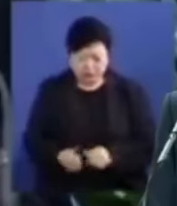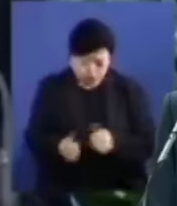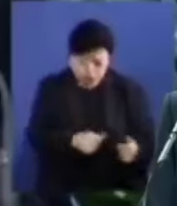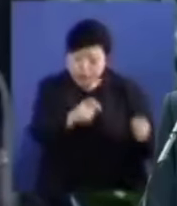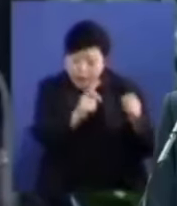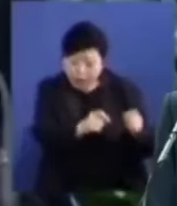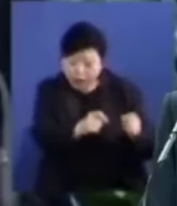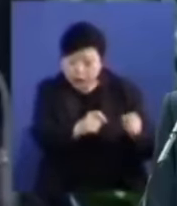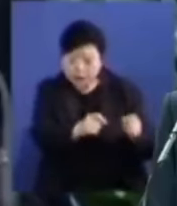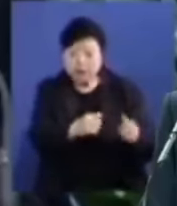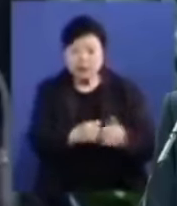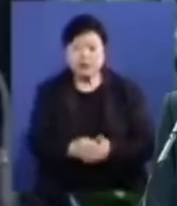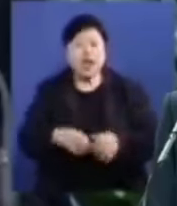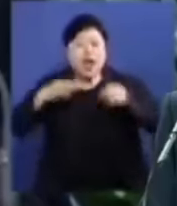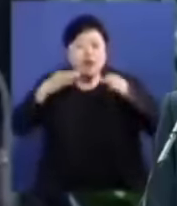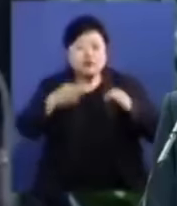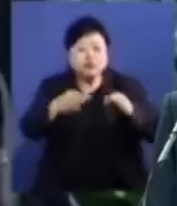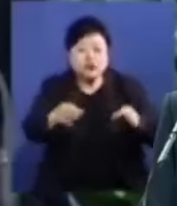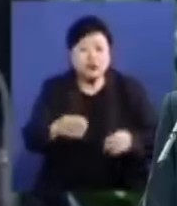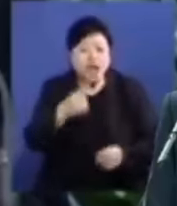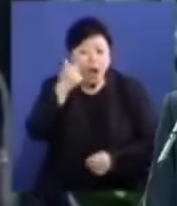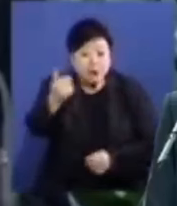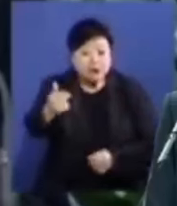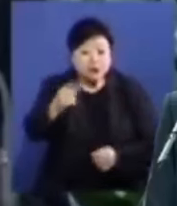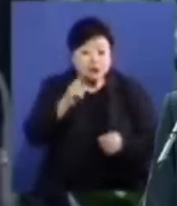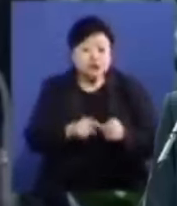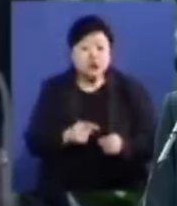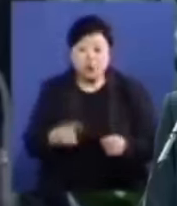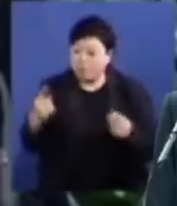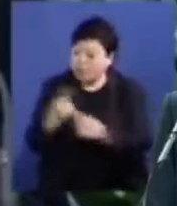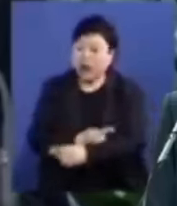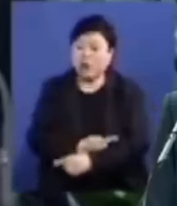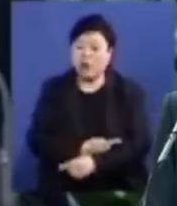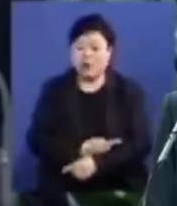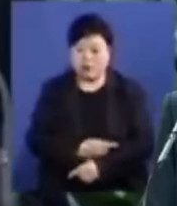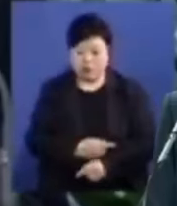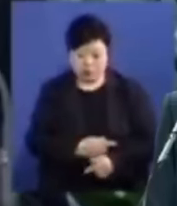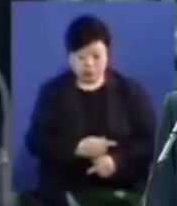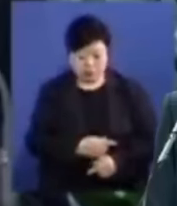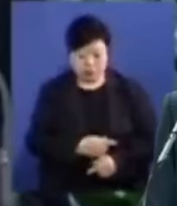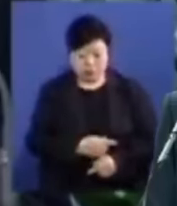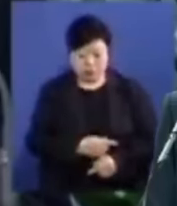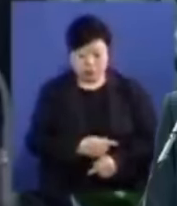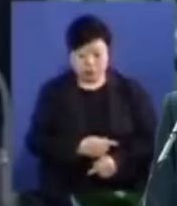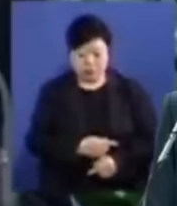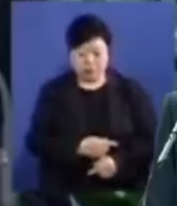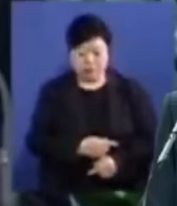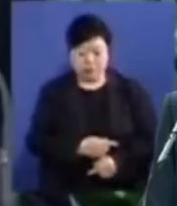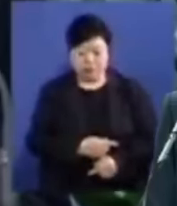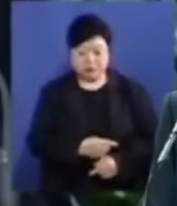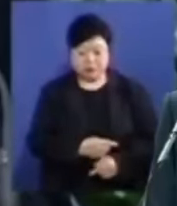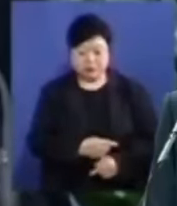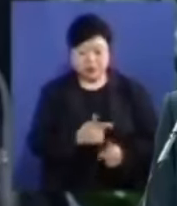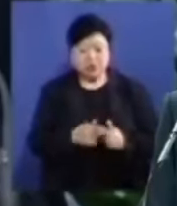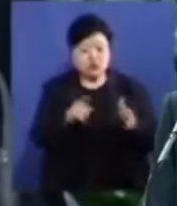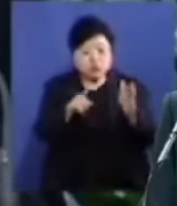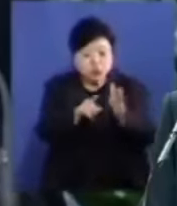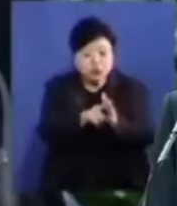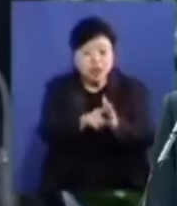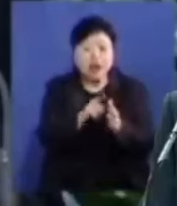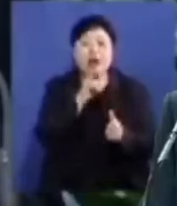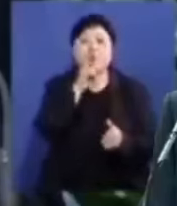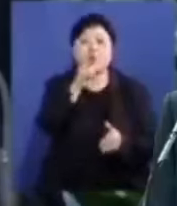되어서 마지막 부르짖으니까 말할 수가 없어요. 보고도 가만히 있어요. 눈만 끔뻑끔뻑 하시고. 내가